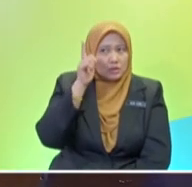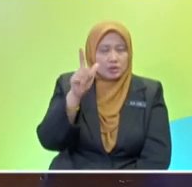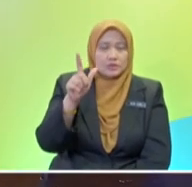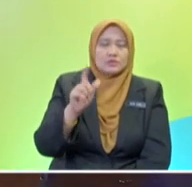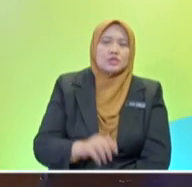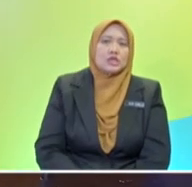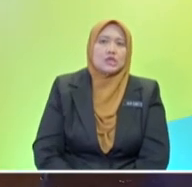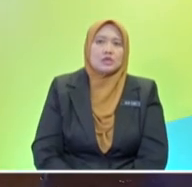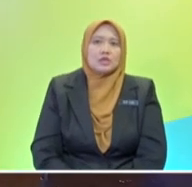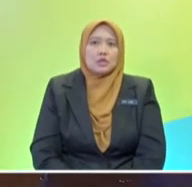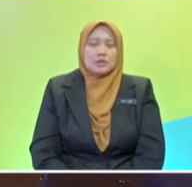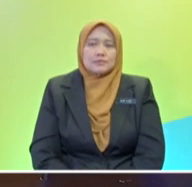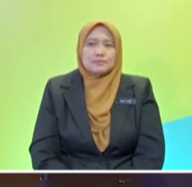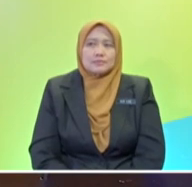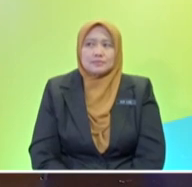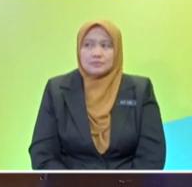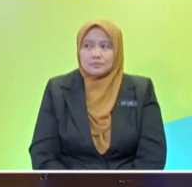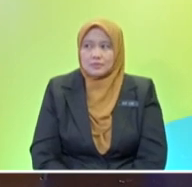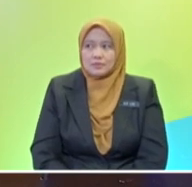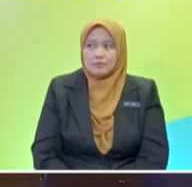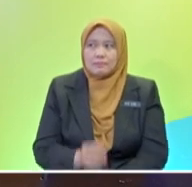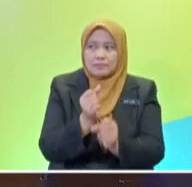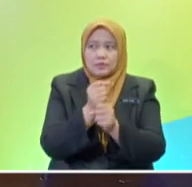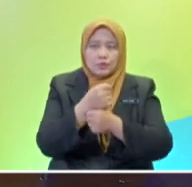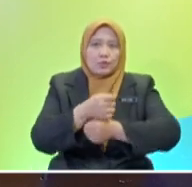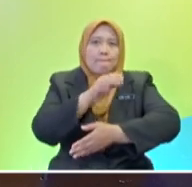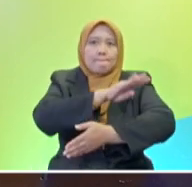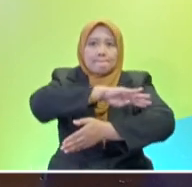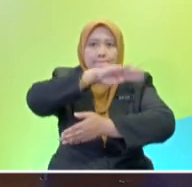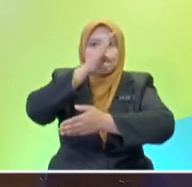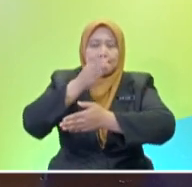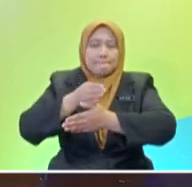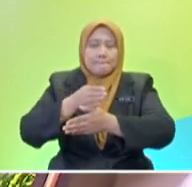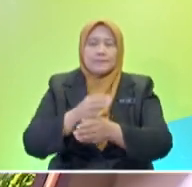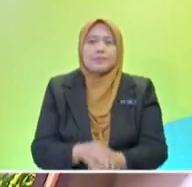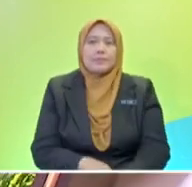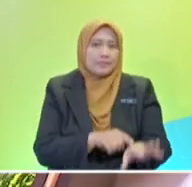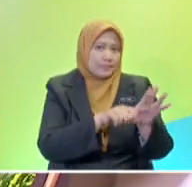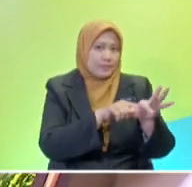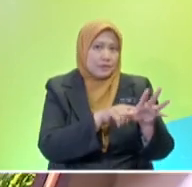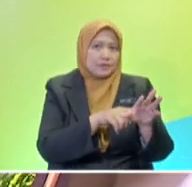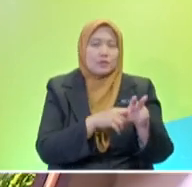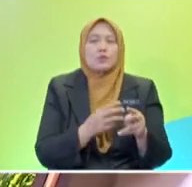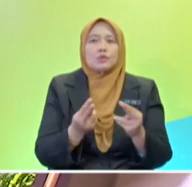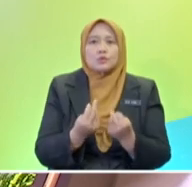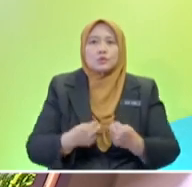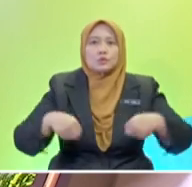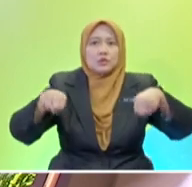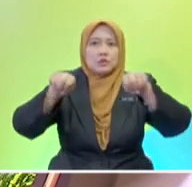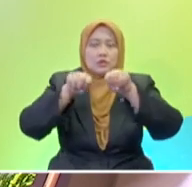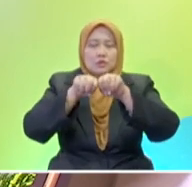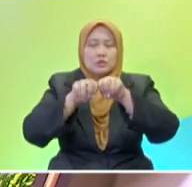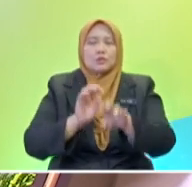Kan? Daun nangka. Daun, ini kita tengok. Daun bunga jenjarum. Ini daun bunga jenjarum.